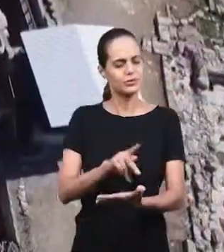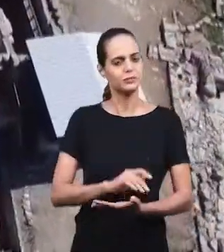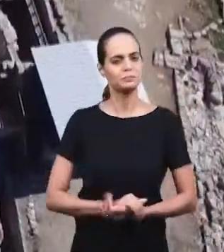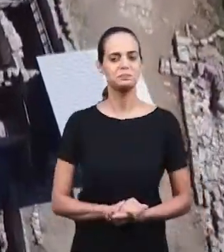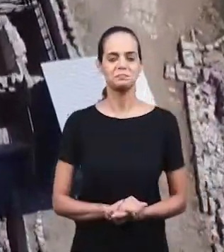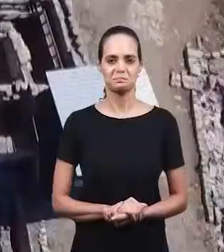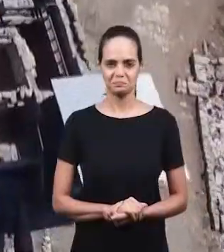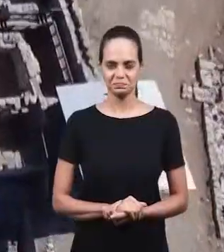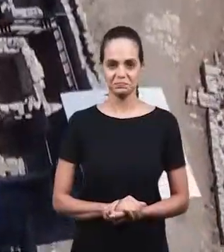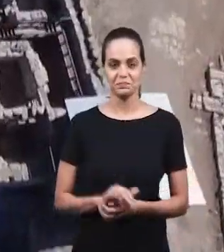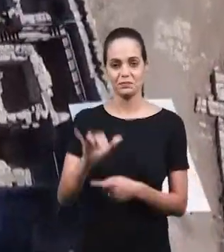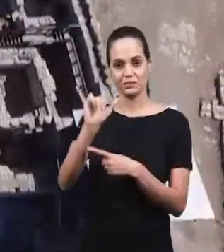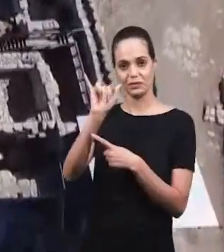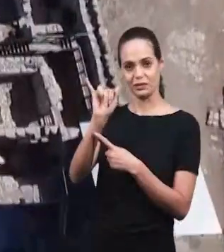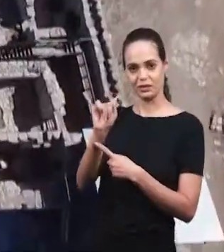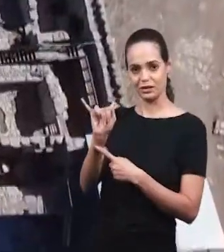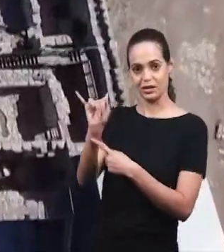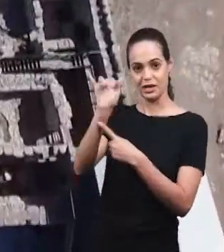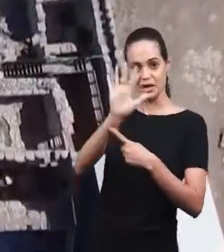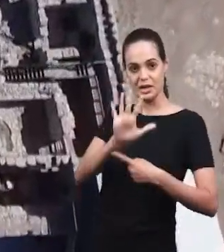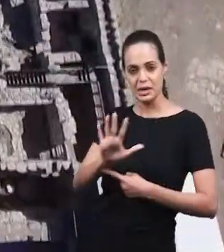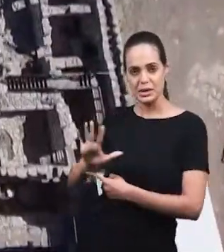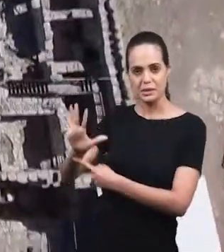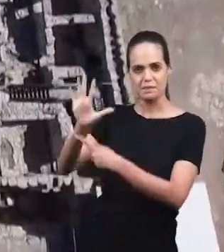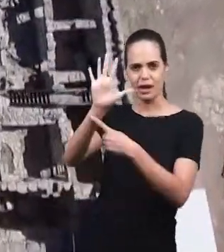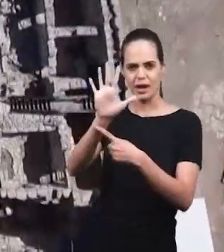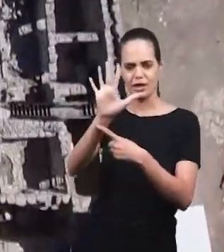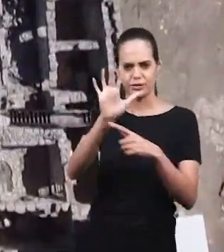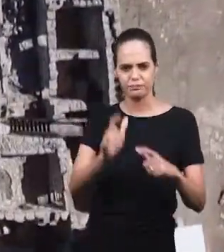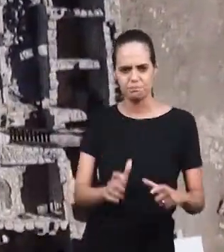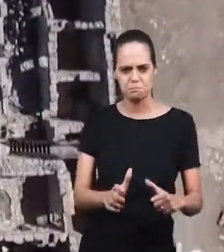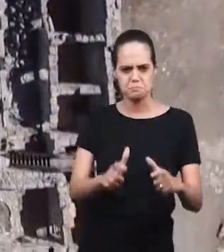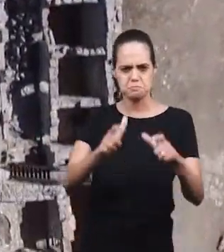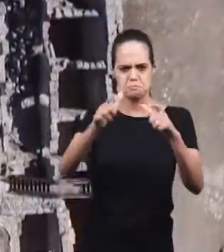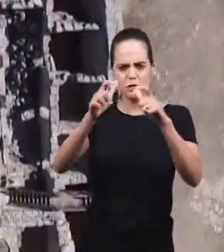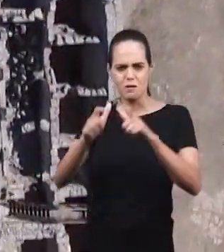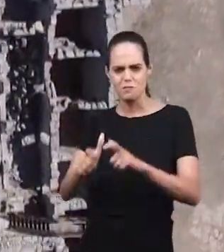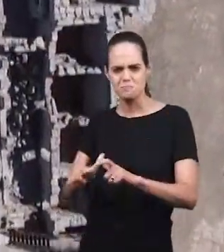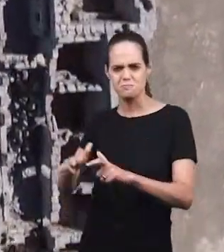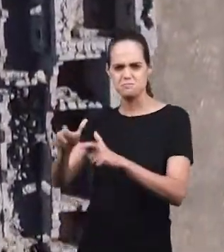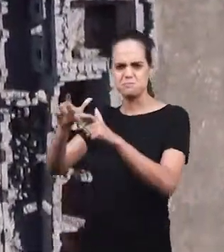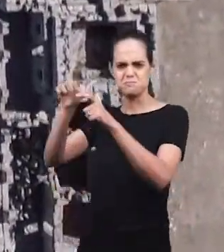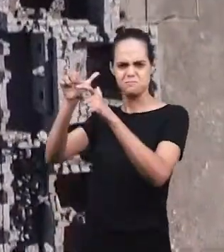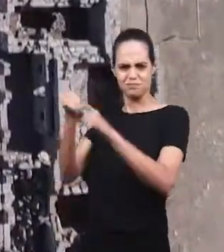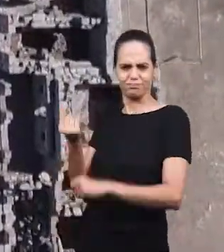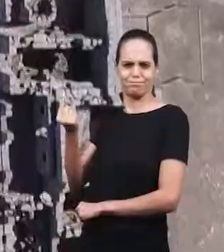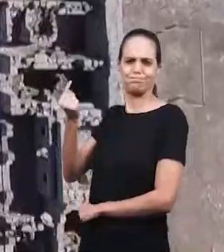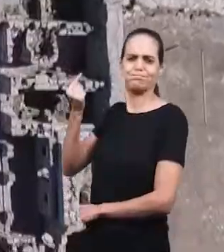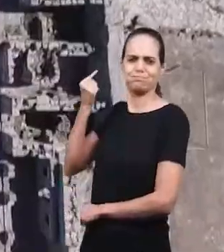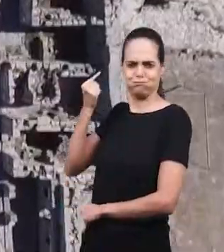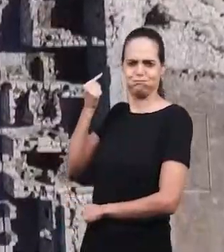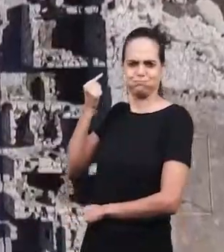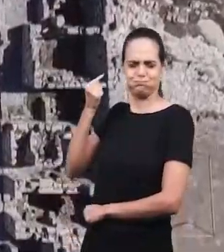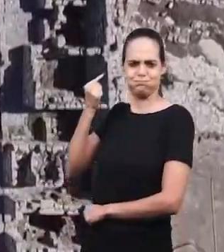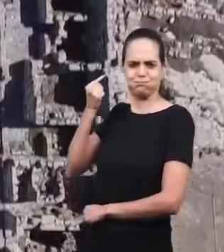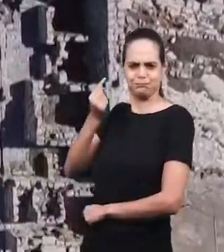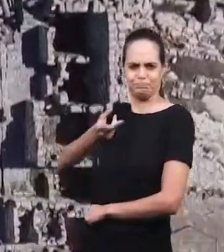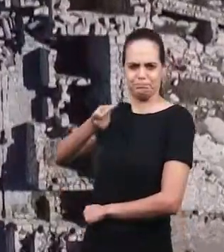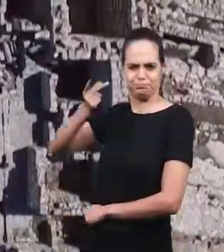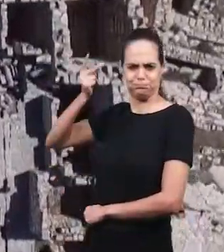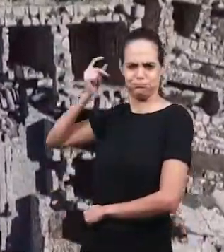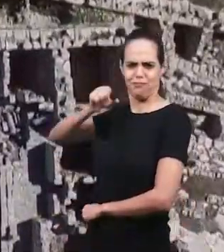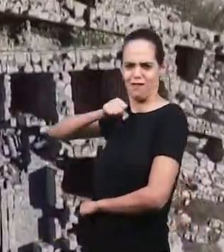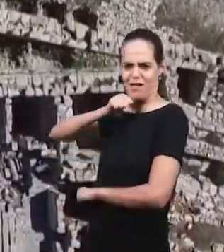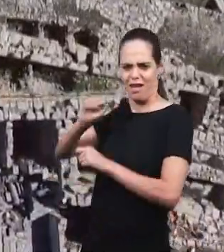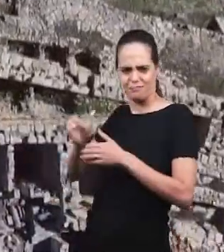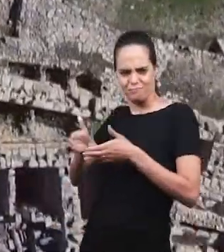Des images des ruines de la région de Sichem, où Jésus